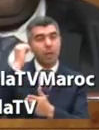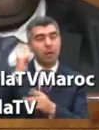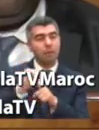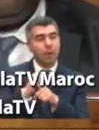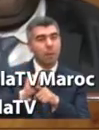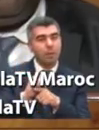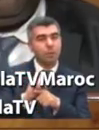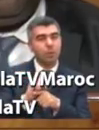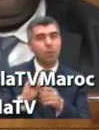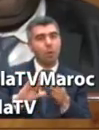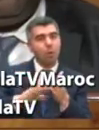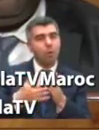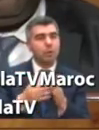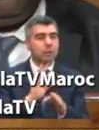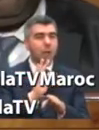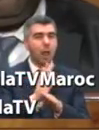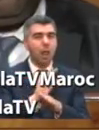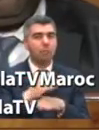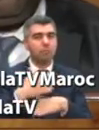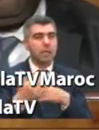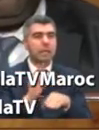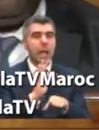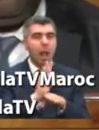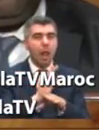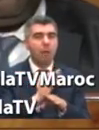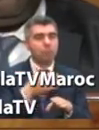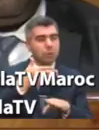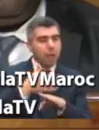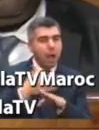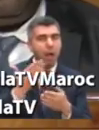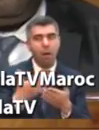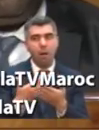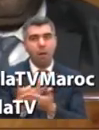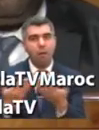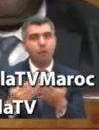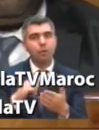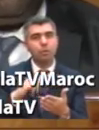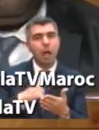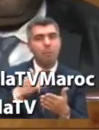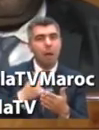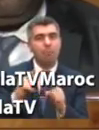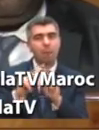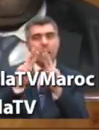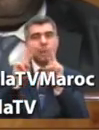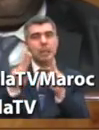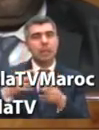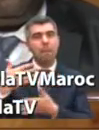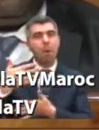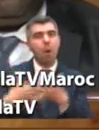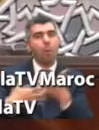وتنويعه وتثمين المهن من أجل الإدماج الاجتماعي والمهني للشباب الحاصلين على دبلوم التكوين المهني،